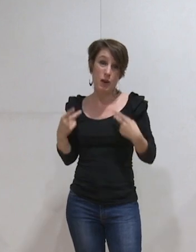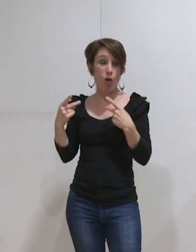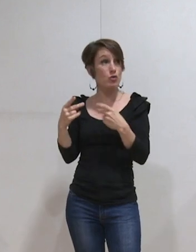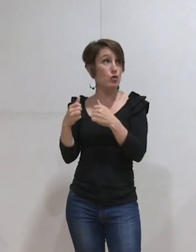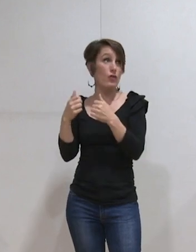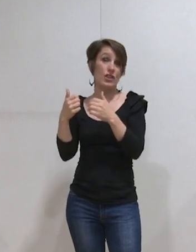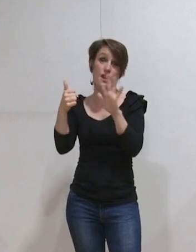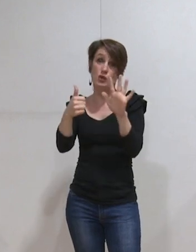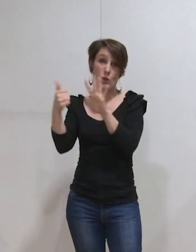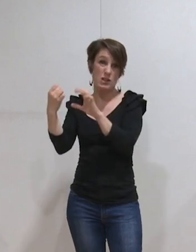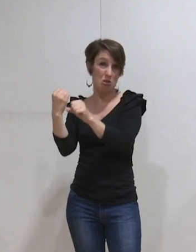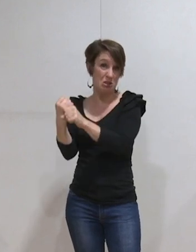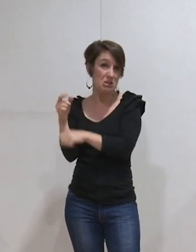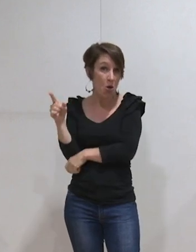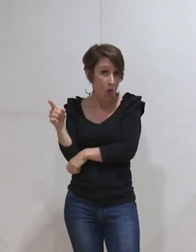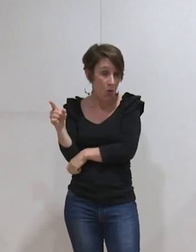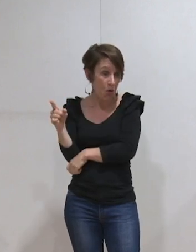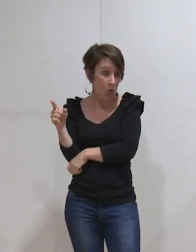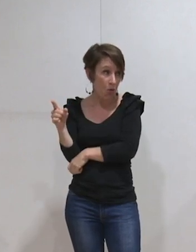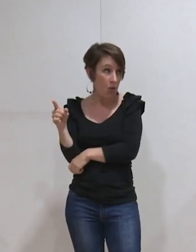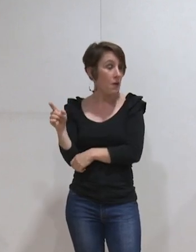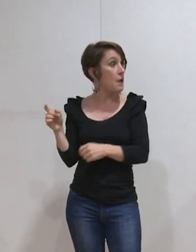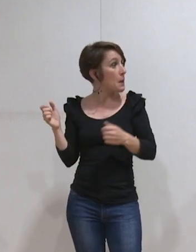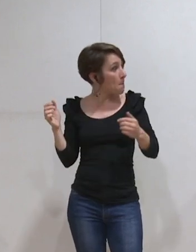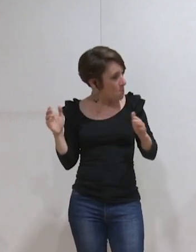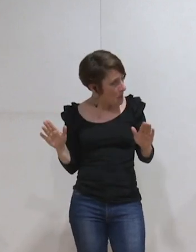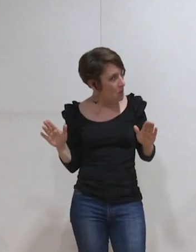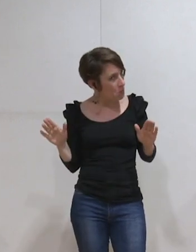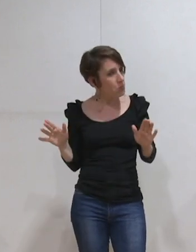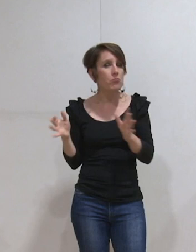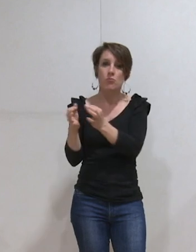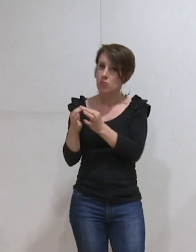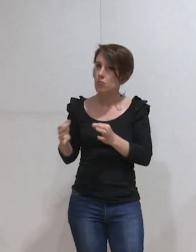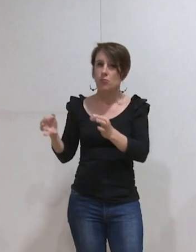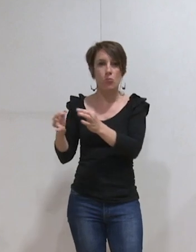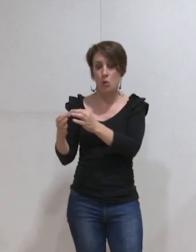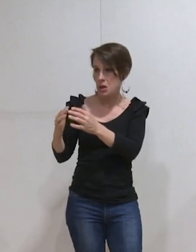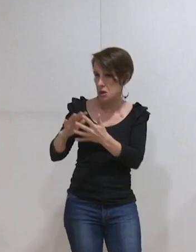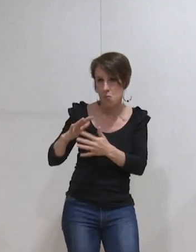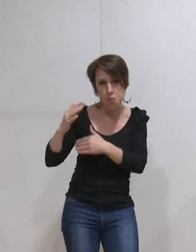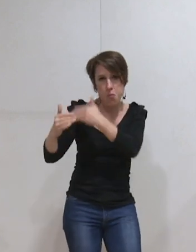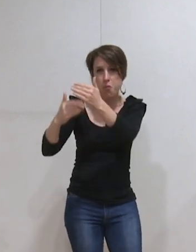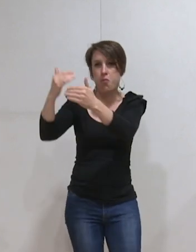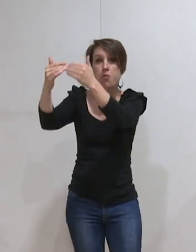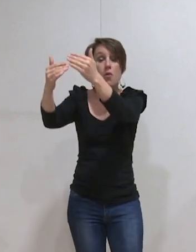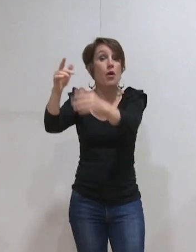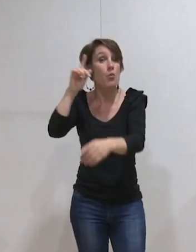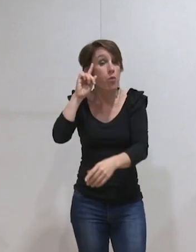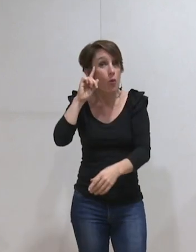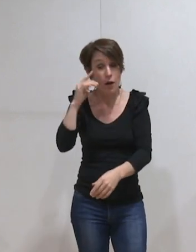de 66 ans mais que c'est un pays qui marche en avant puisque depuis 12 ans ils ont la